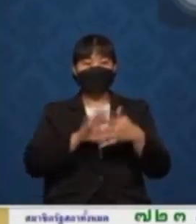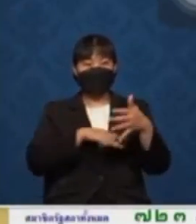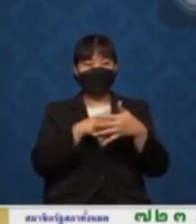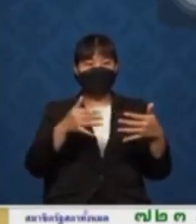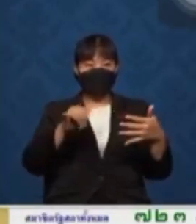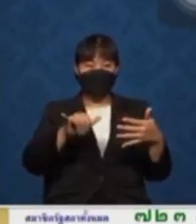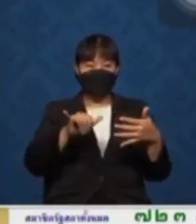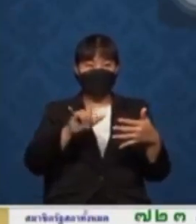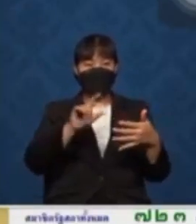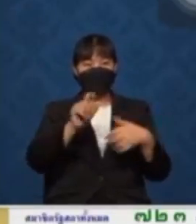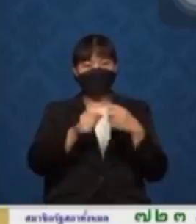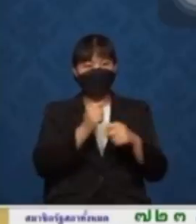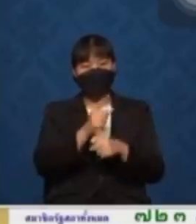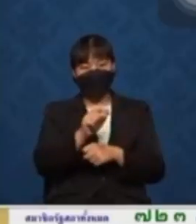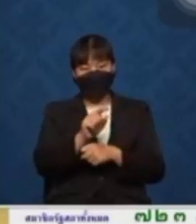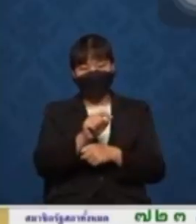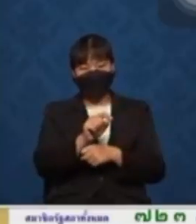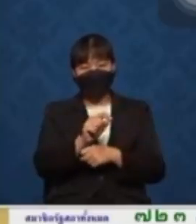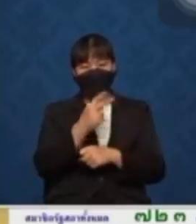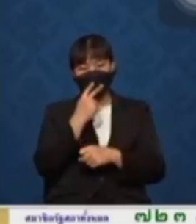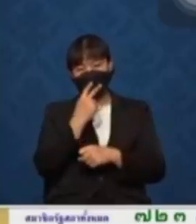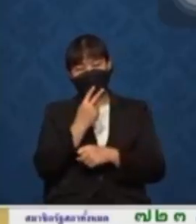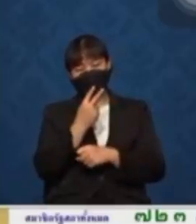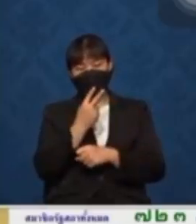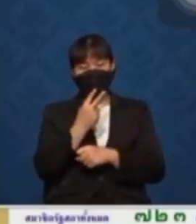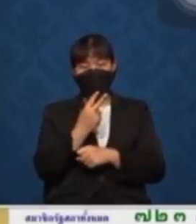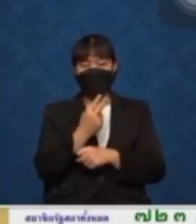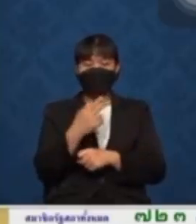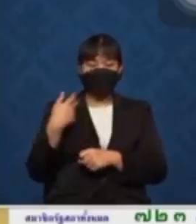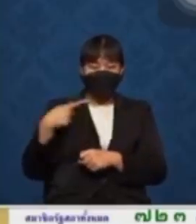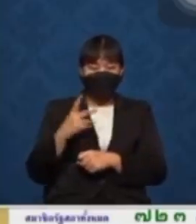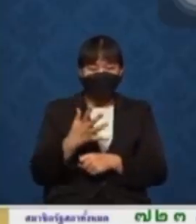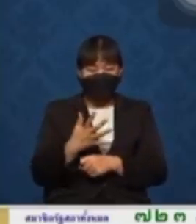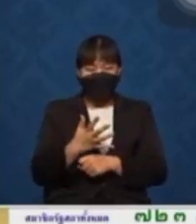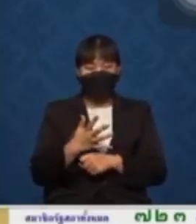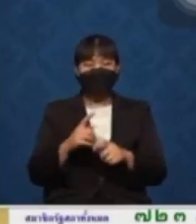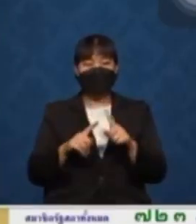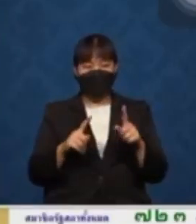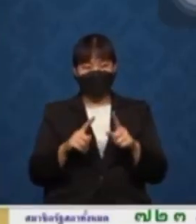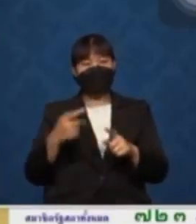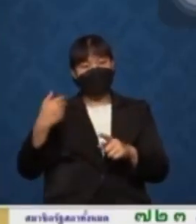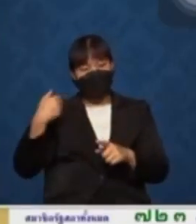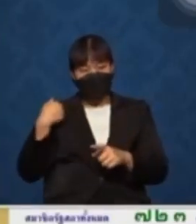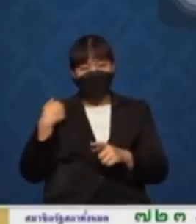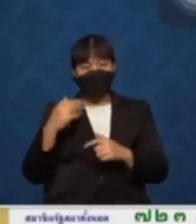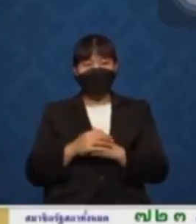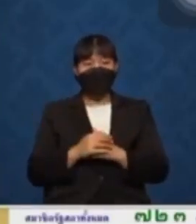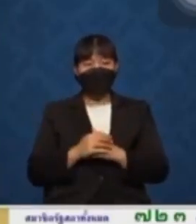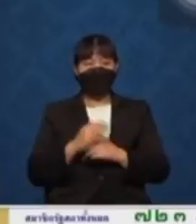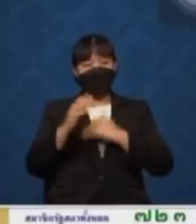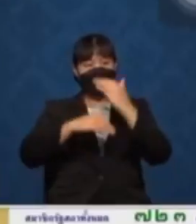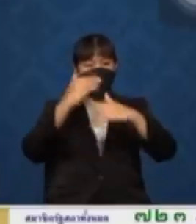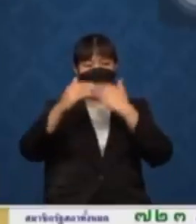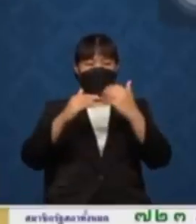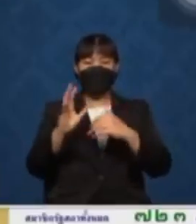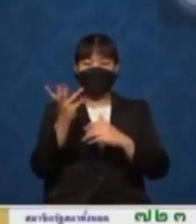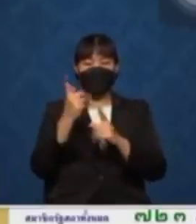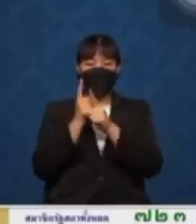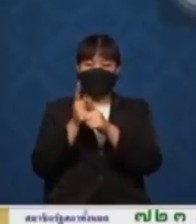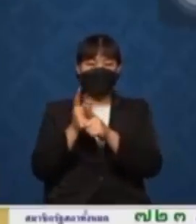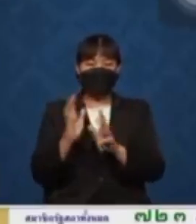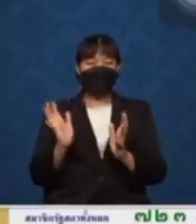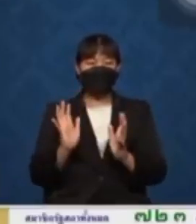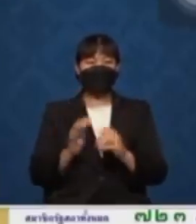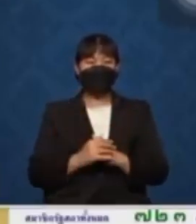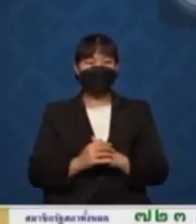ล่าประโยชน์ก็ดูมีประโยชน์ขึ้นมาทันทีเลยนะครับแต่ไม่ได้เป็นประโยชน์สำหรับการออกแบบนโยบายให้ก้าวทันโลกนะครับแต่เป็นประโยชน์ในฐานะเครื่องมือของระ